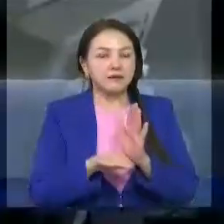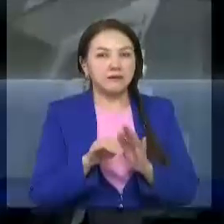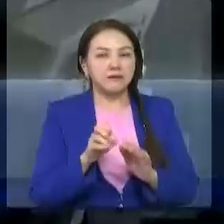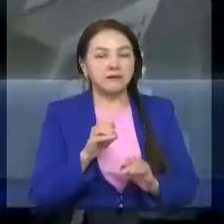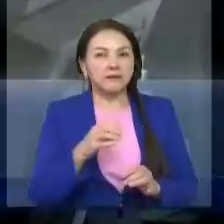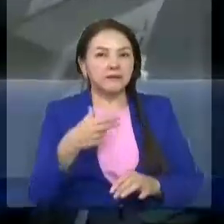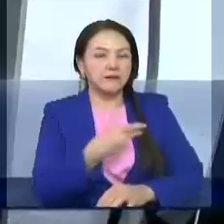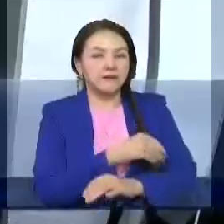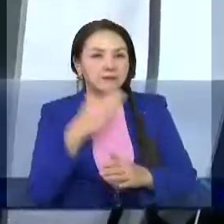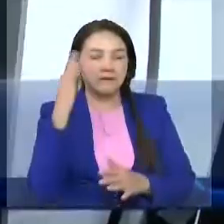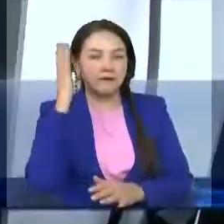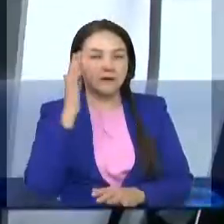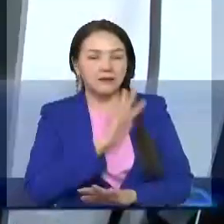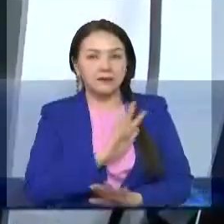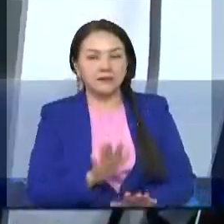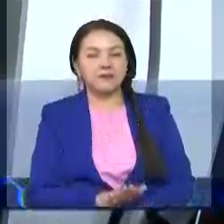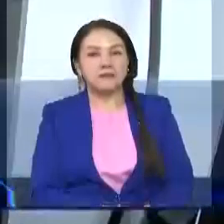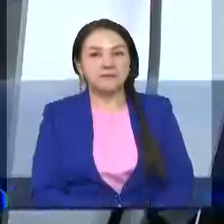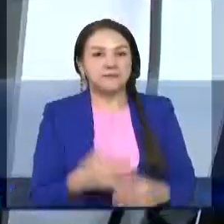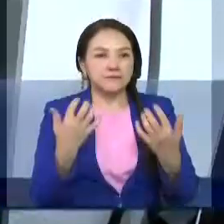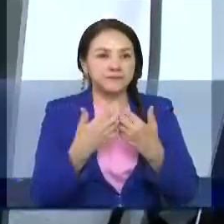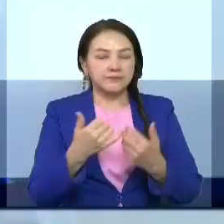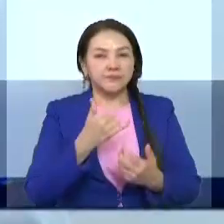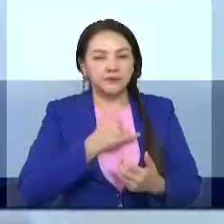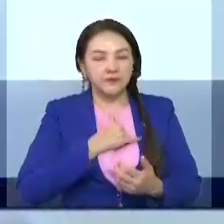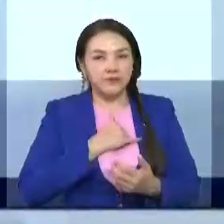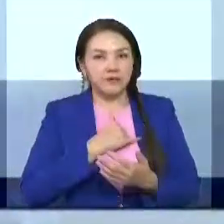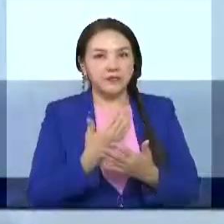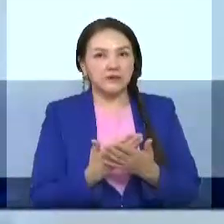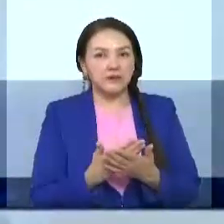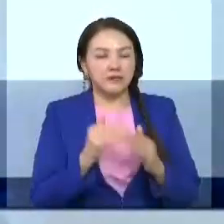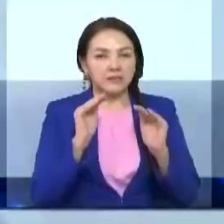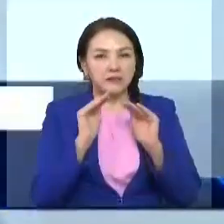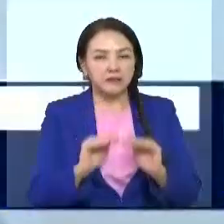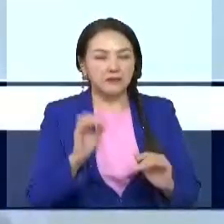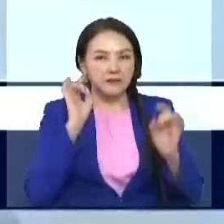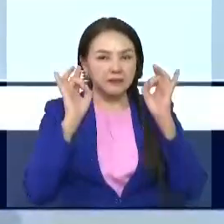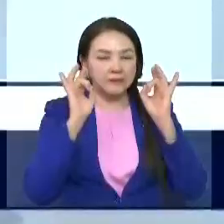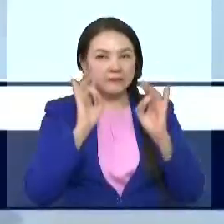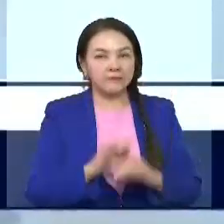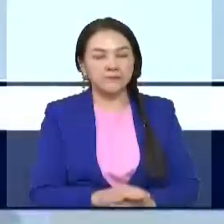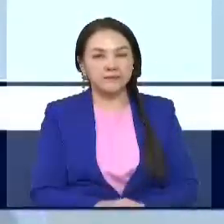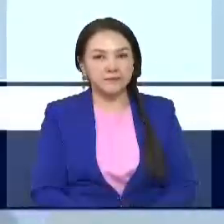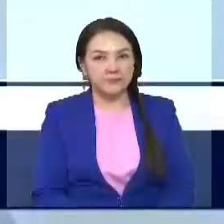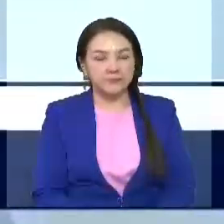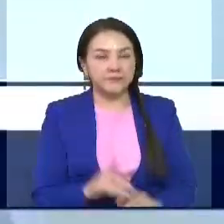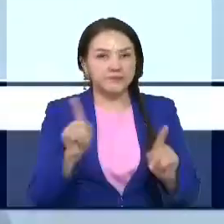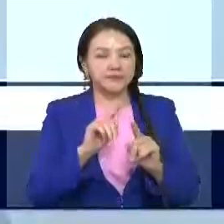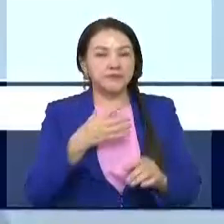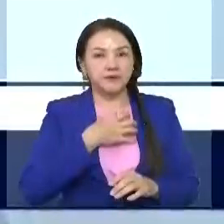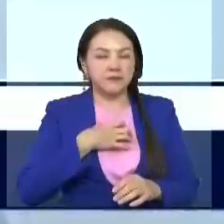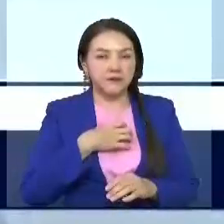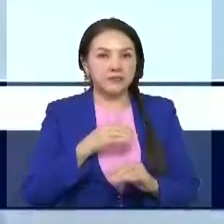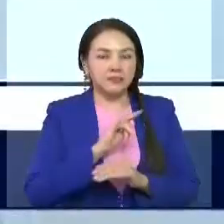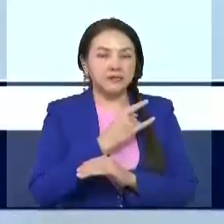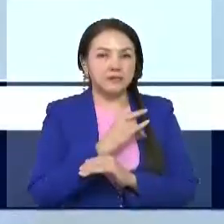медикаментозного сна аппарат получается у нас достаточно низкий по шуму что немаловажно